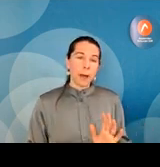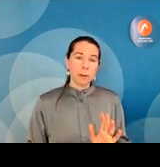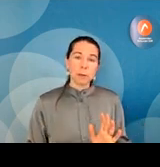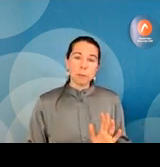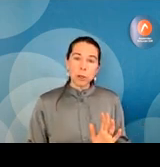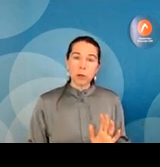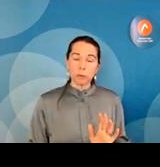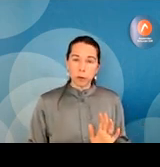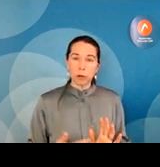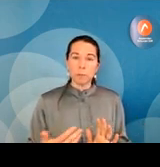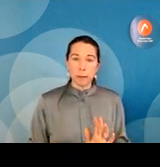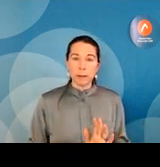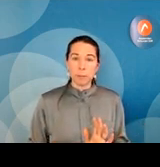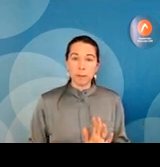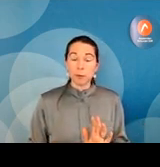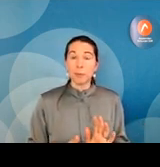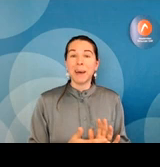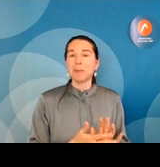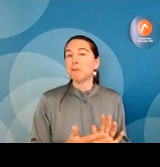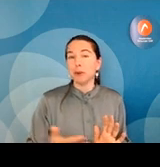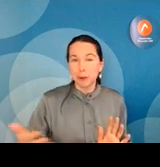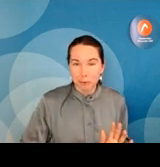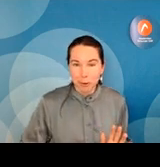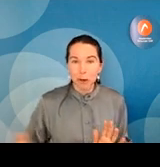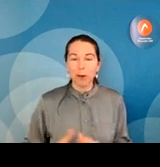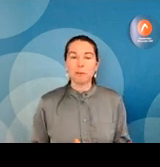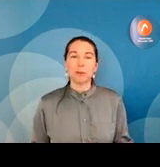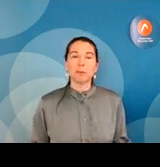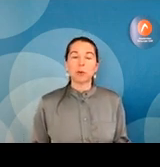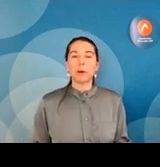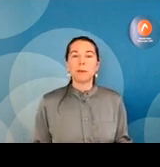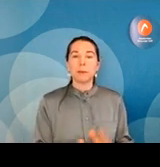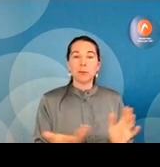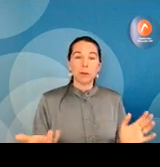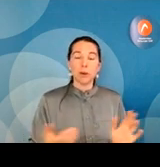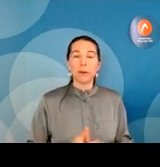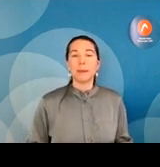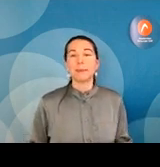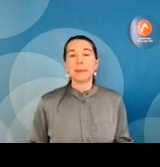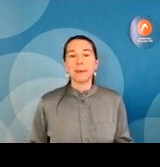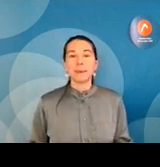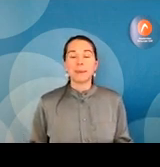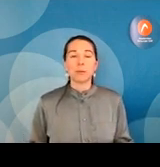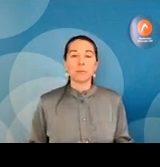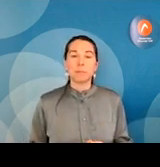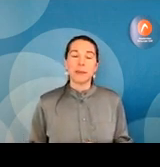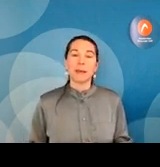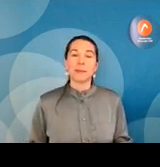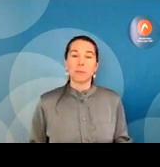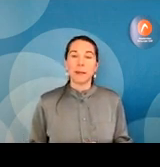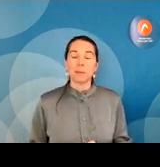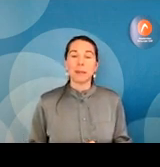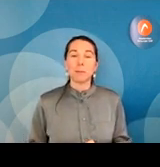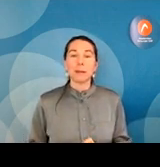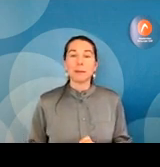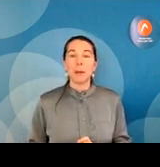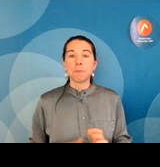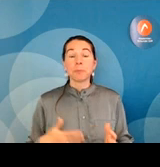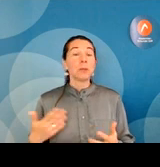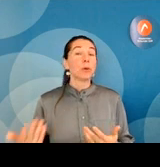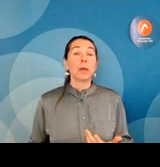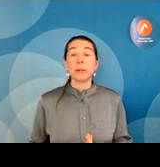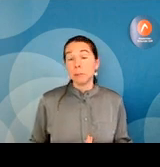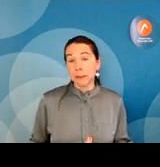just arbetsmiljön för medarbetare som är 40 och över, som vi hör redan betecknas som äldre